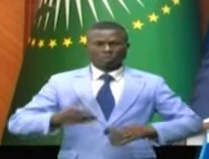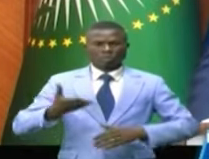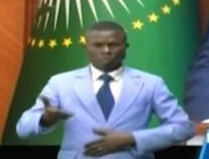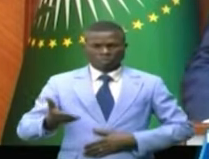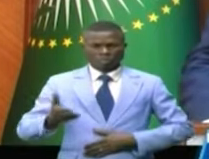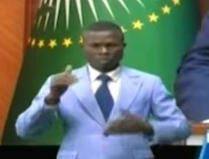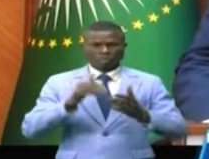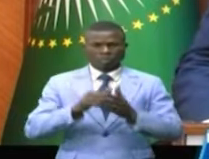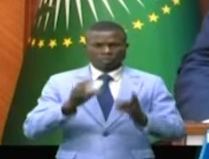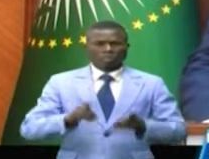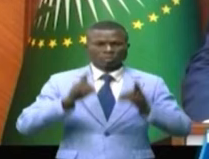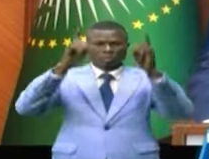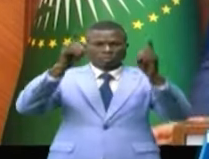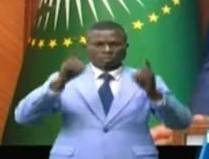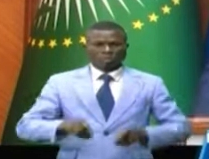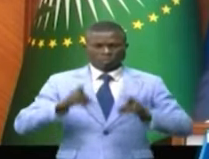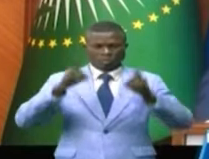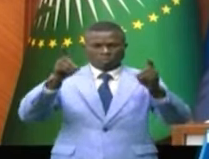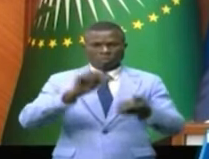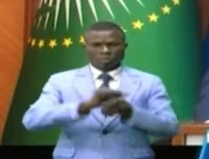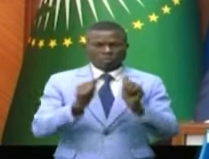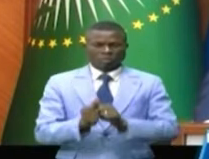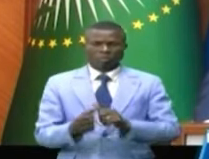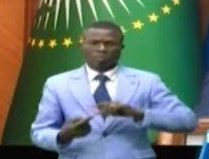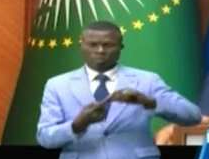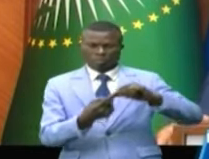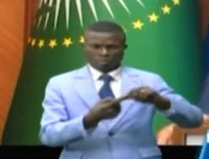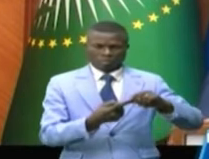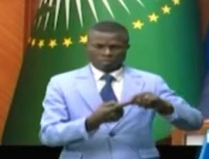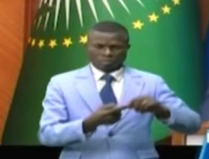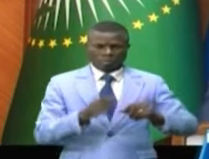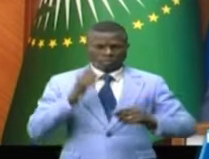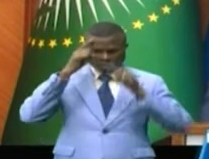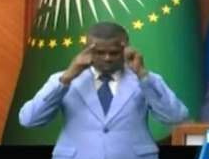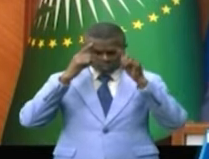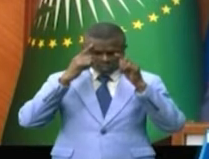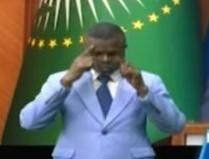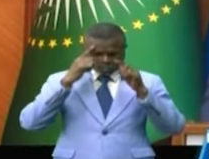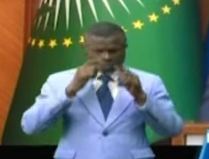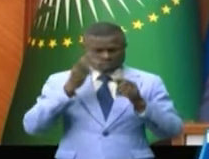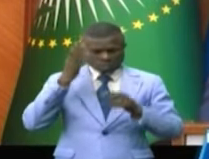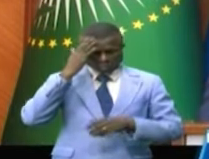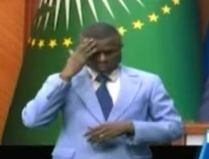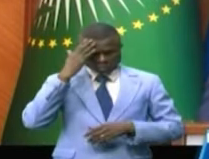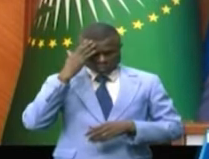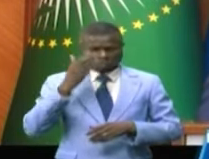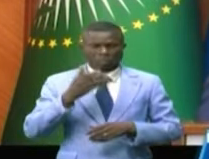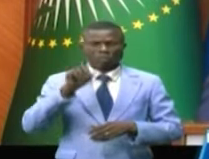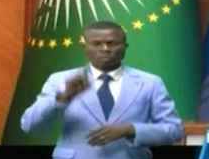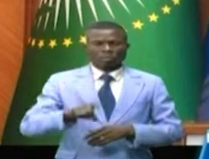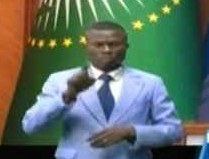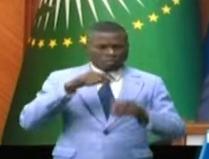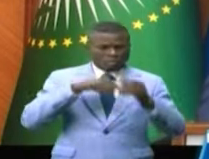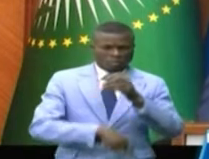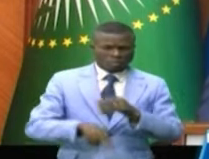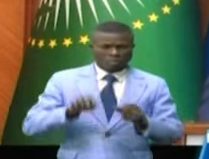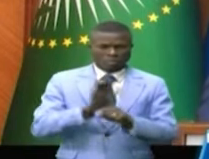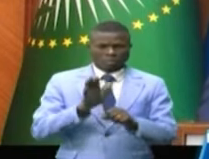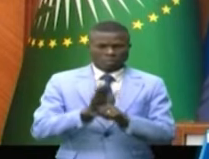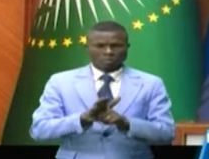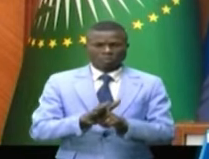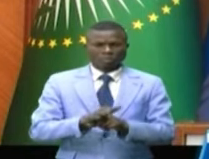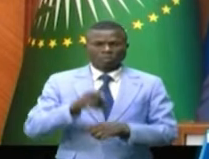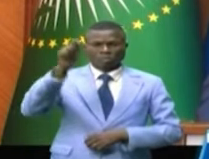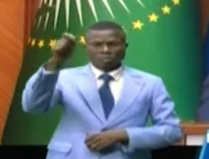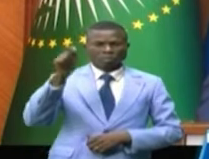Face à la prolongation de cette situation exceptionnelle et soucieux de prendre en compte les aspirations profondes du plus grand nombre de